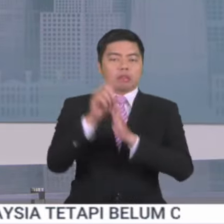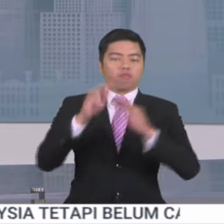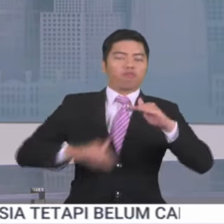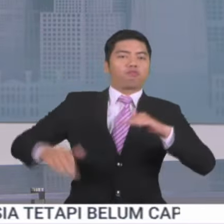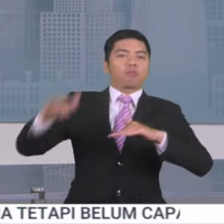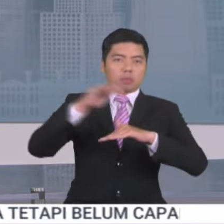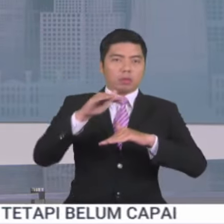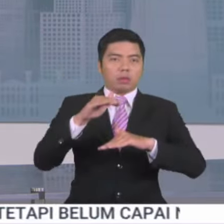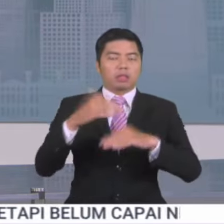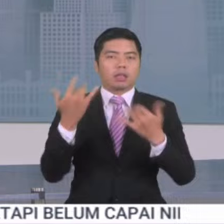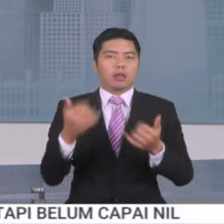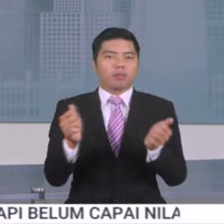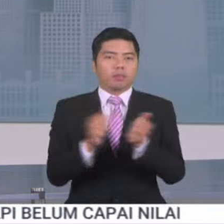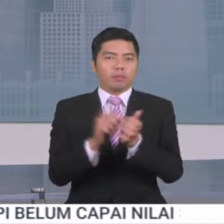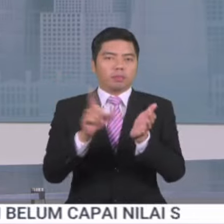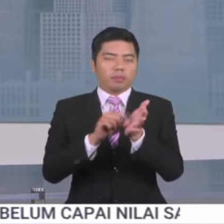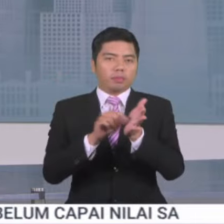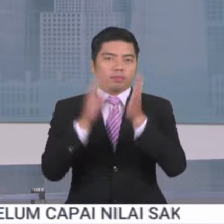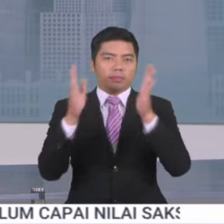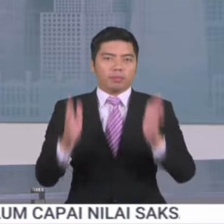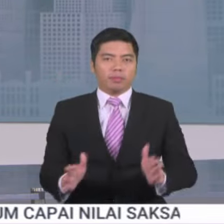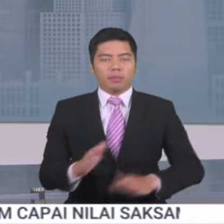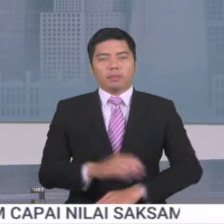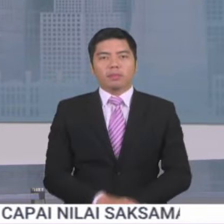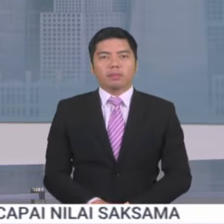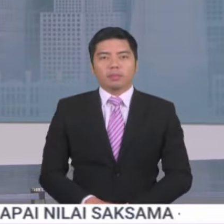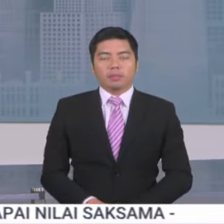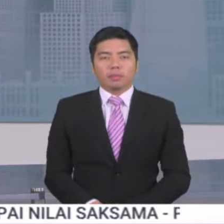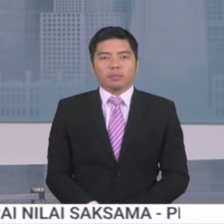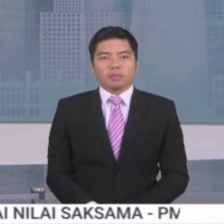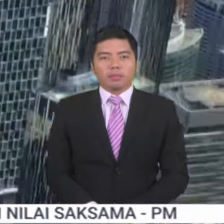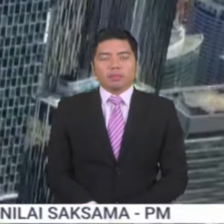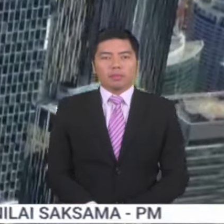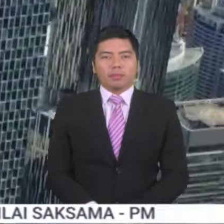tinggi. Perinciannya bersama Syamimi Saripan.